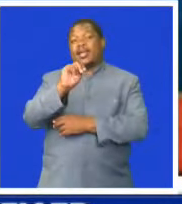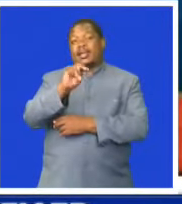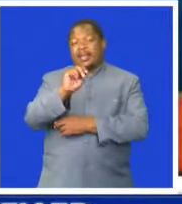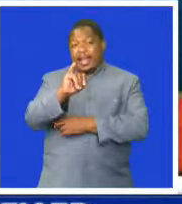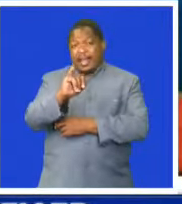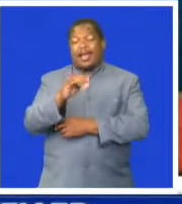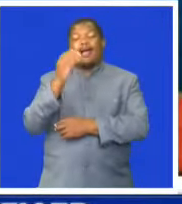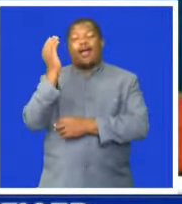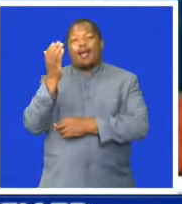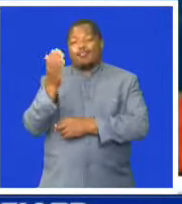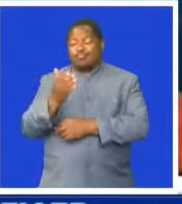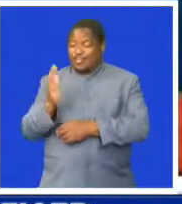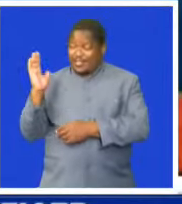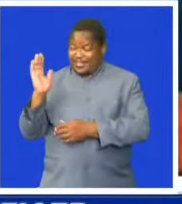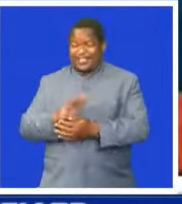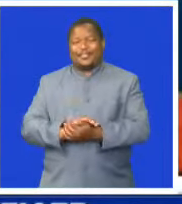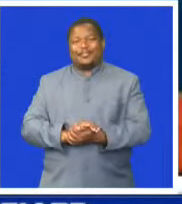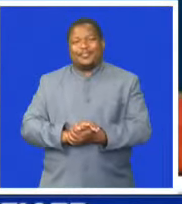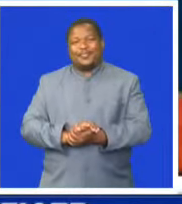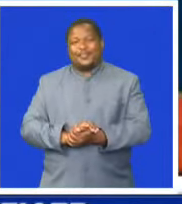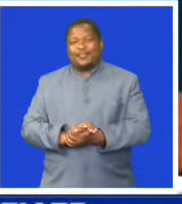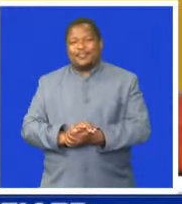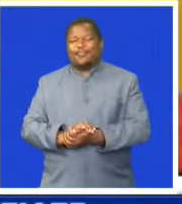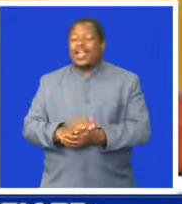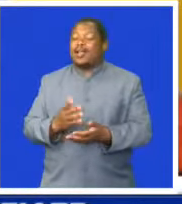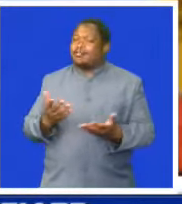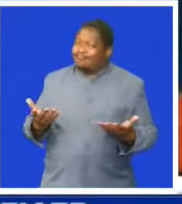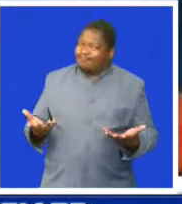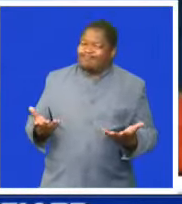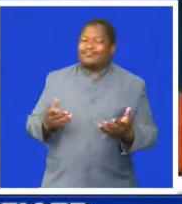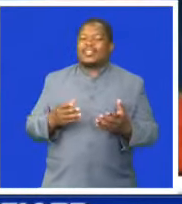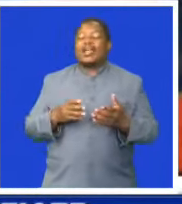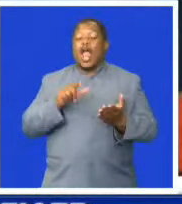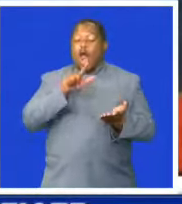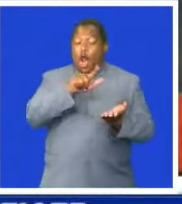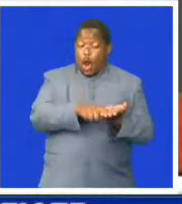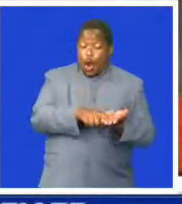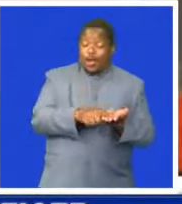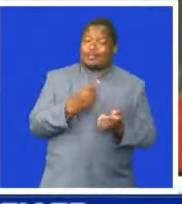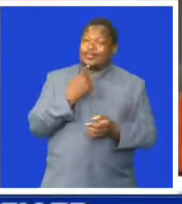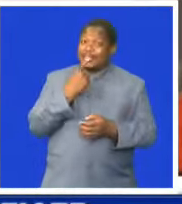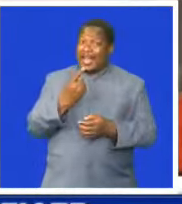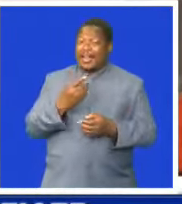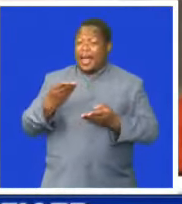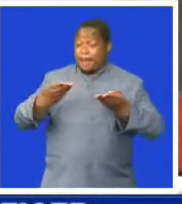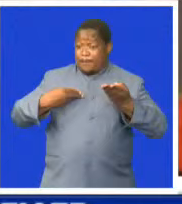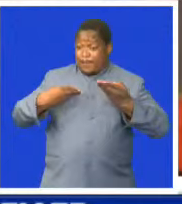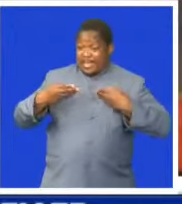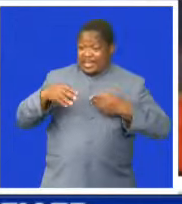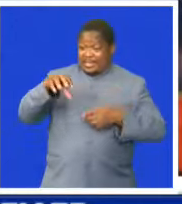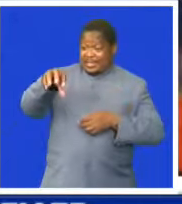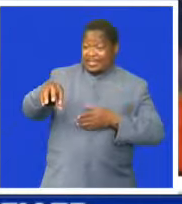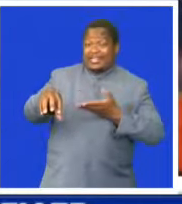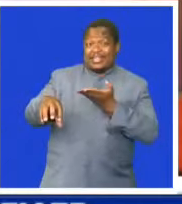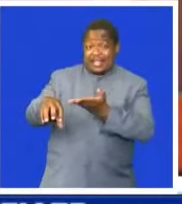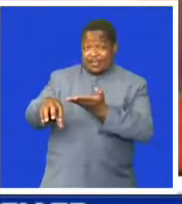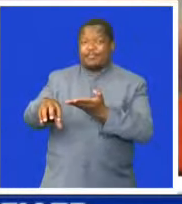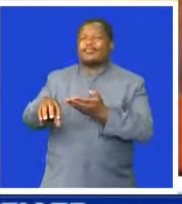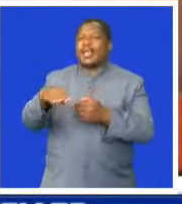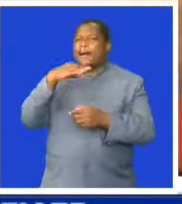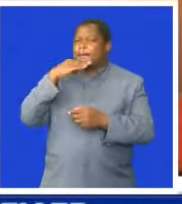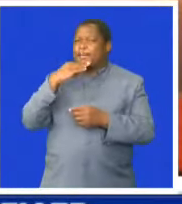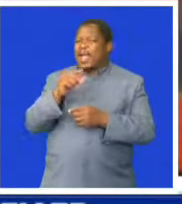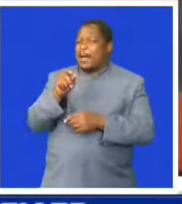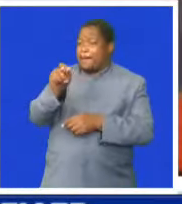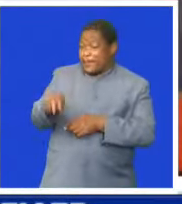kwakuthi inkampani umthetho uthi ithi ingumuntu wana nayo lokusho ukuthi sithi